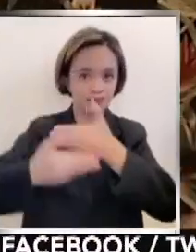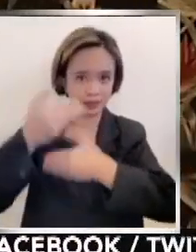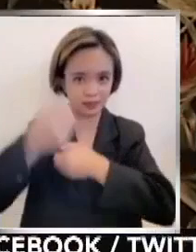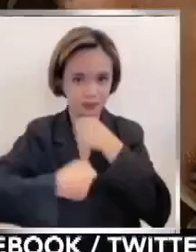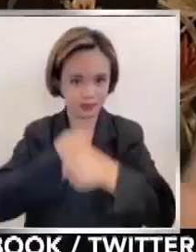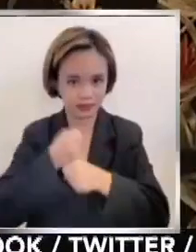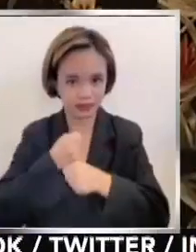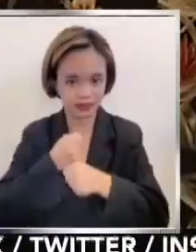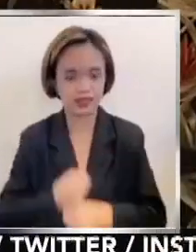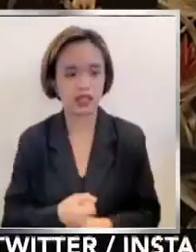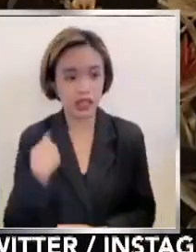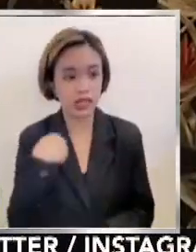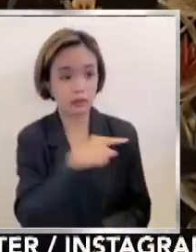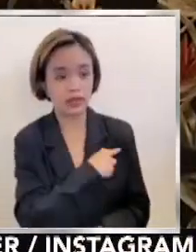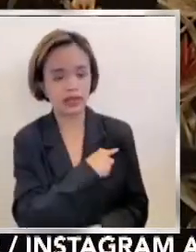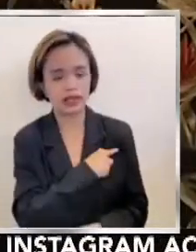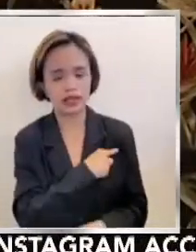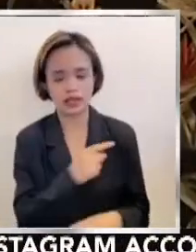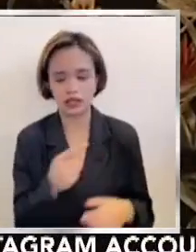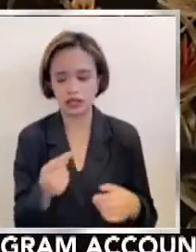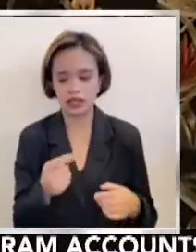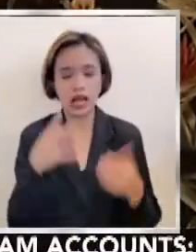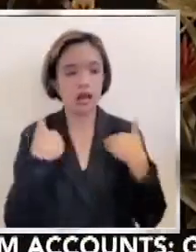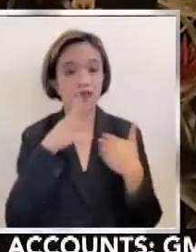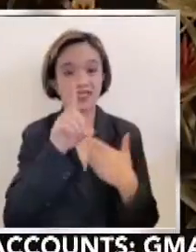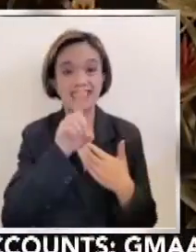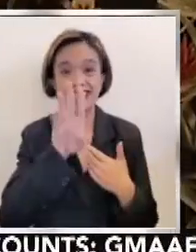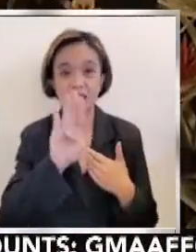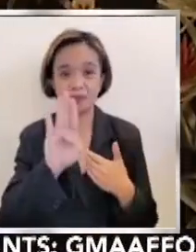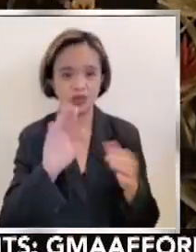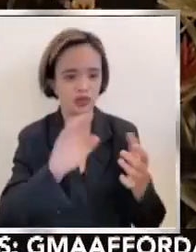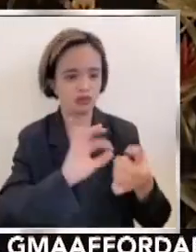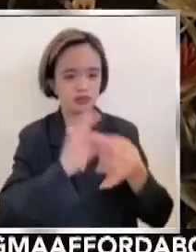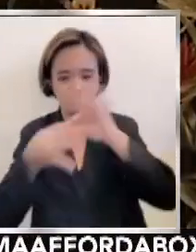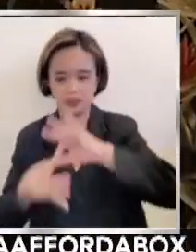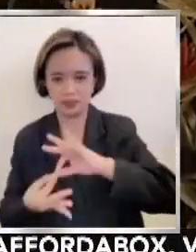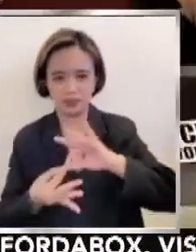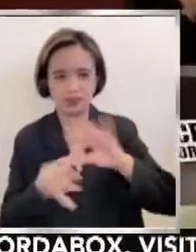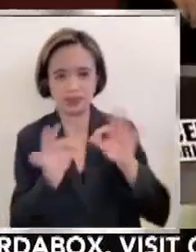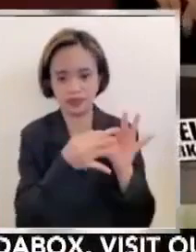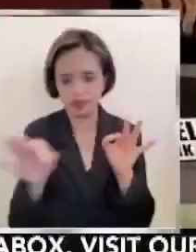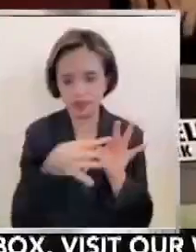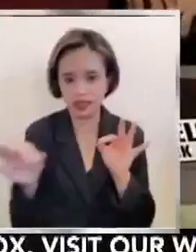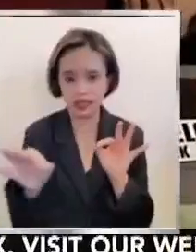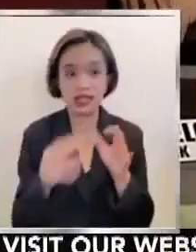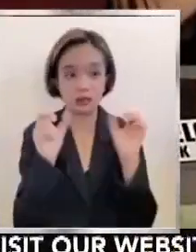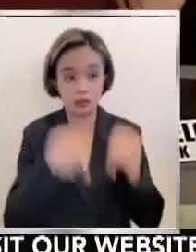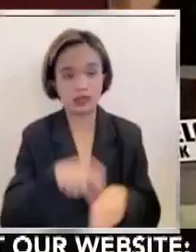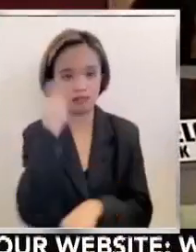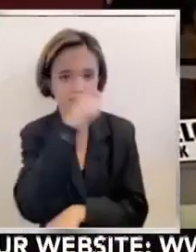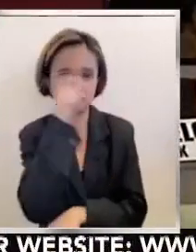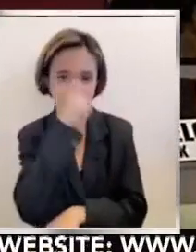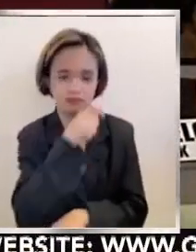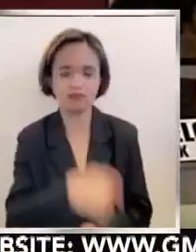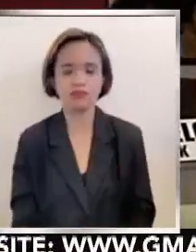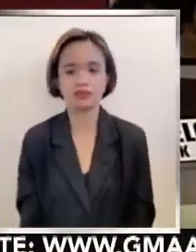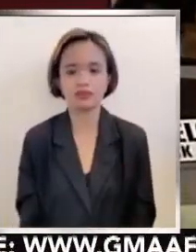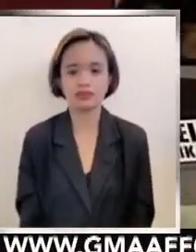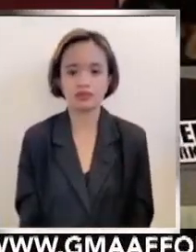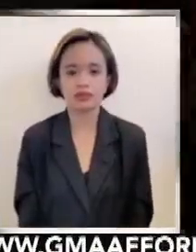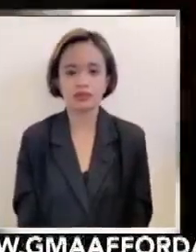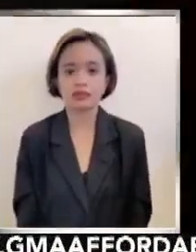it. Kim Son will actually dub himself and we will actually put it in Tagalog. Ang break ni Kim Son